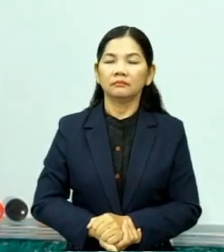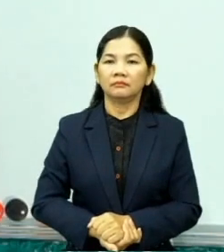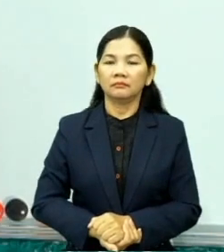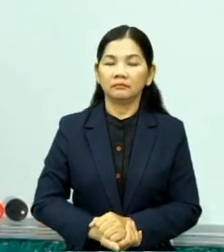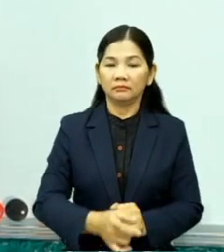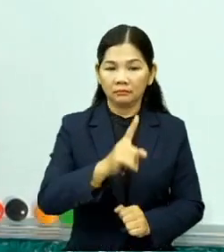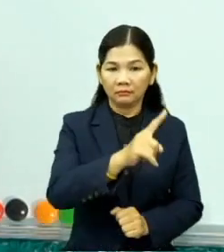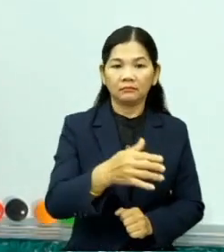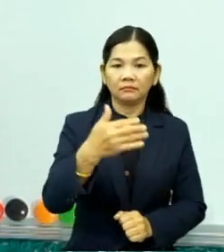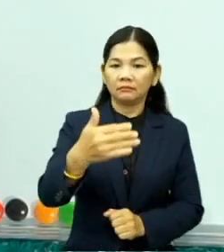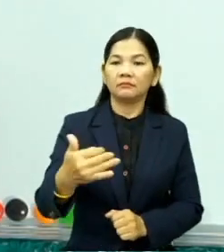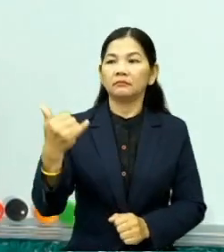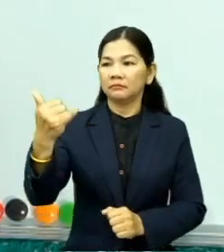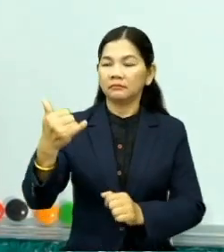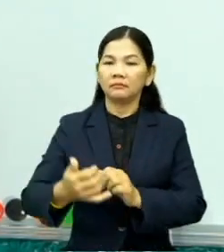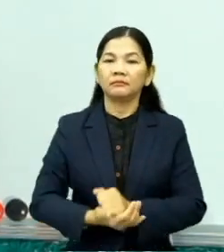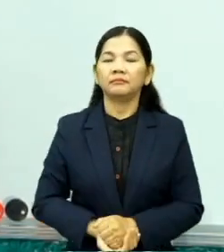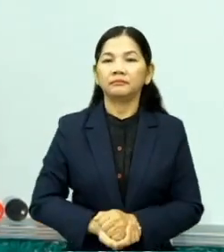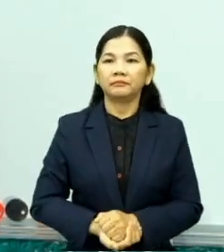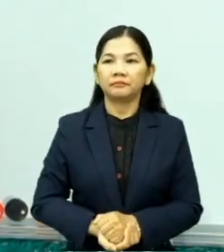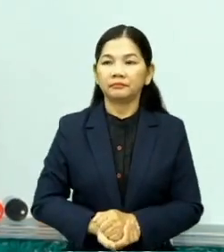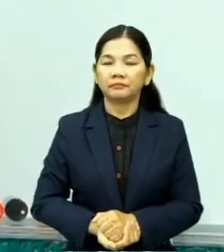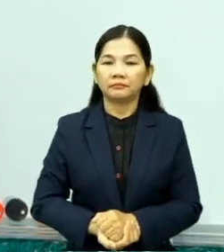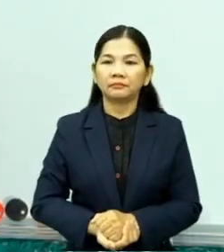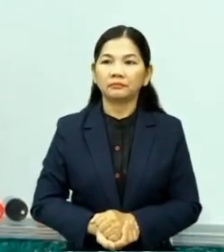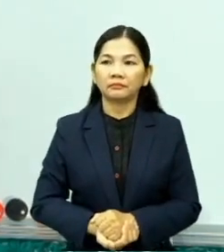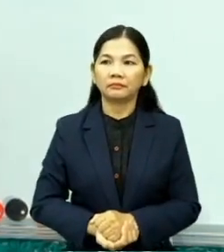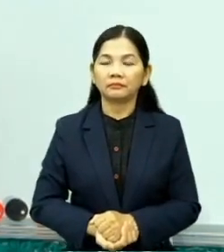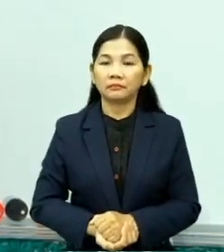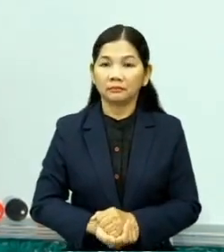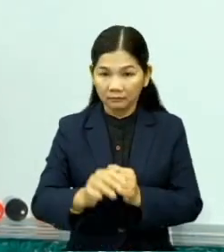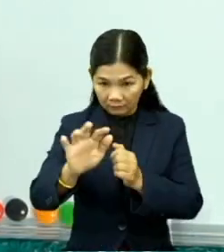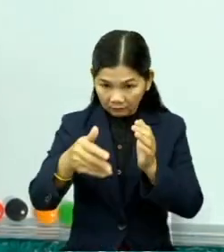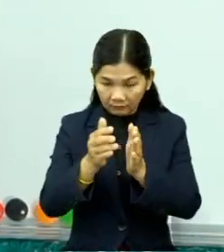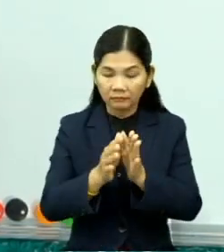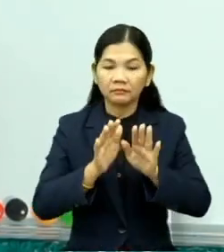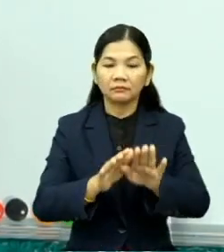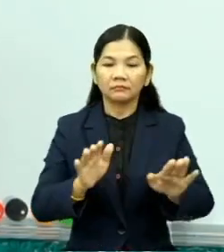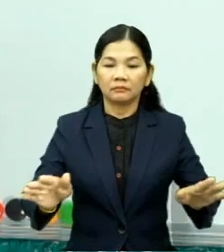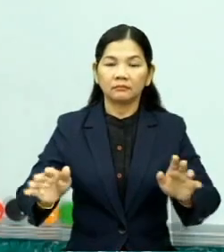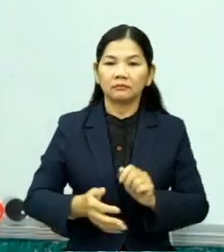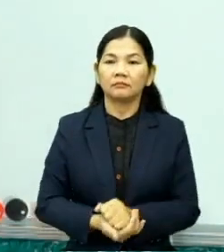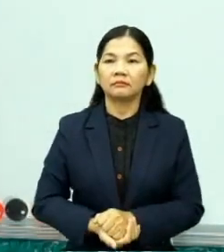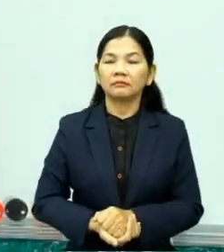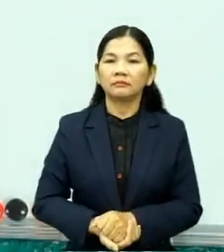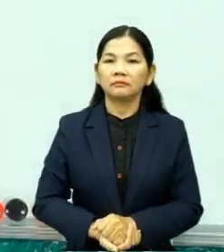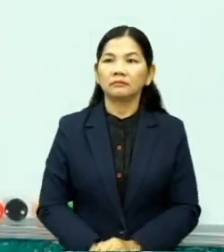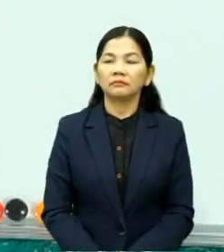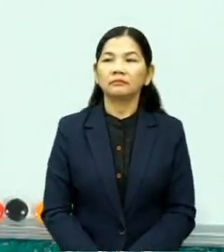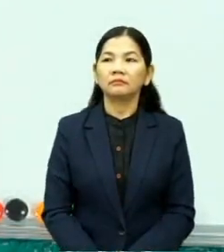ព័រទី196ចាចាអរគុណកូនទាំងអស់គ្នា